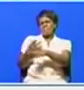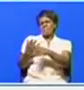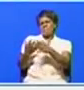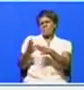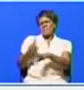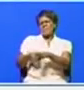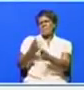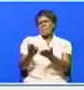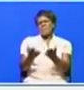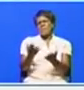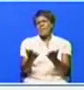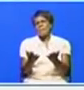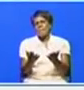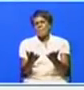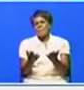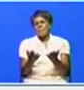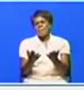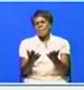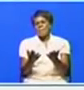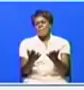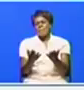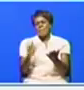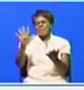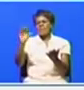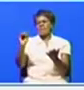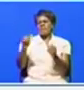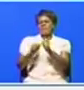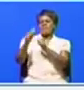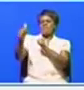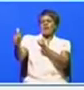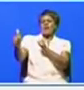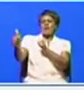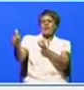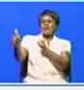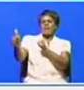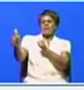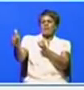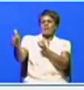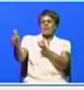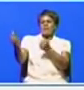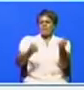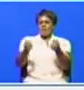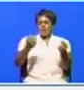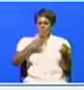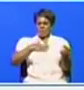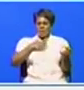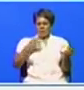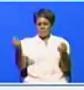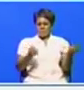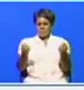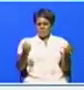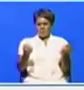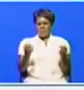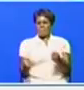ilikuwa ni kitu kama 50 meters hivi. Gari nilikuwa naendesha,